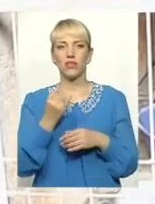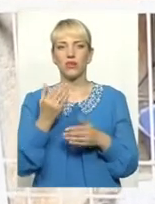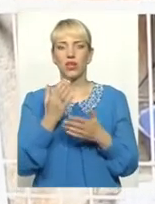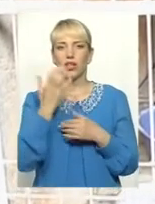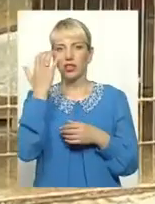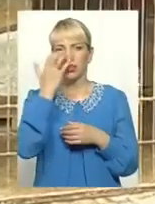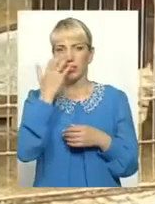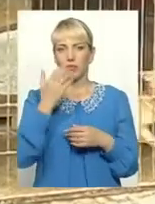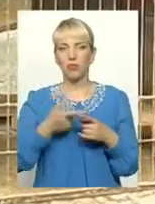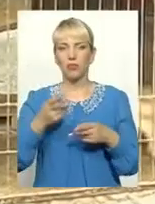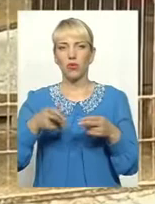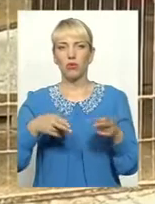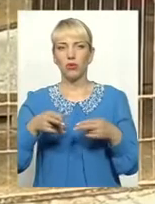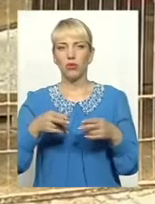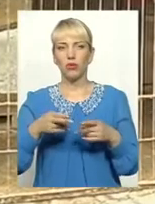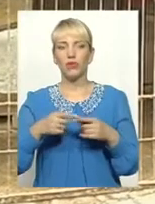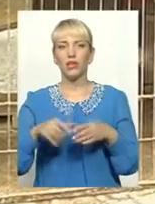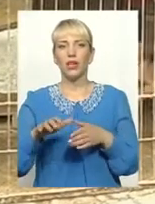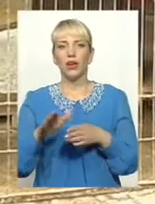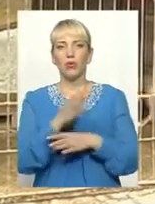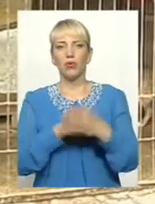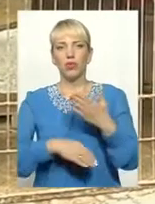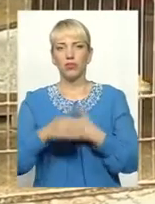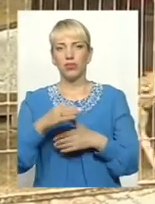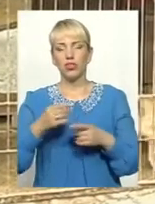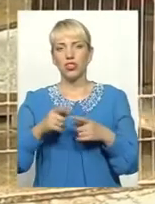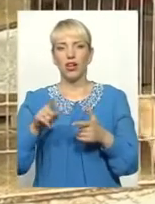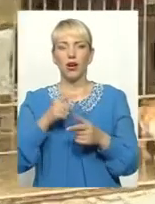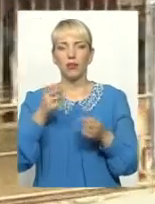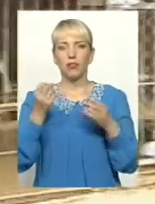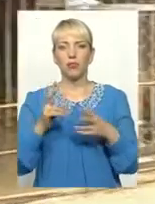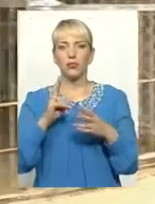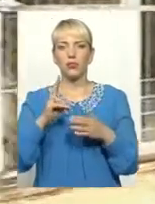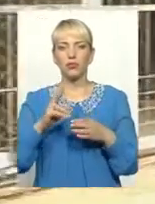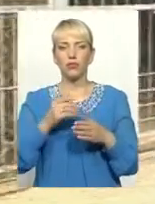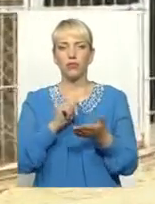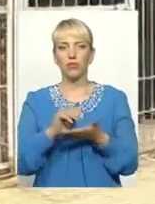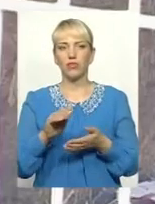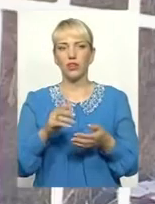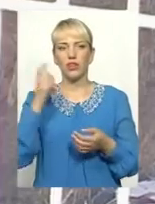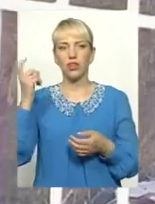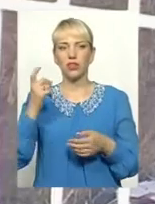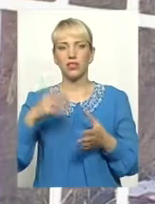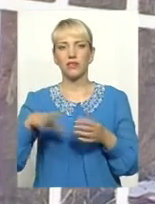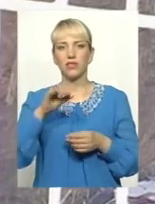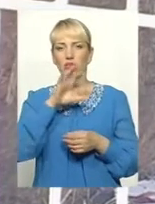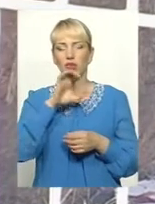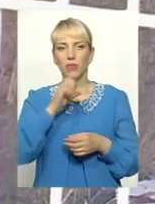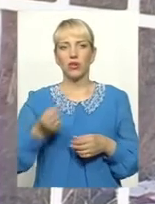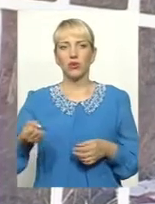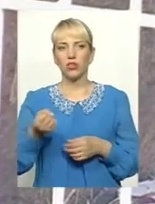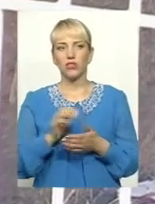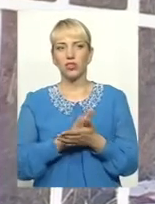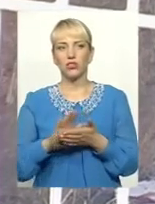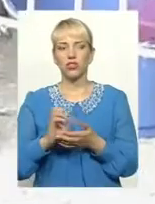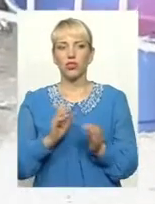сліпі тварини, прооперовані, понівечені під колесами автомобілів, або ж просто ті, від кого відмовились хазяї. Всі собаки утримуються в чистоті